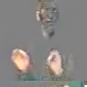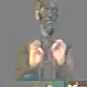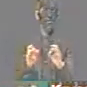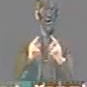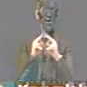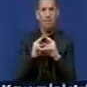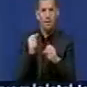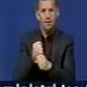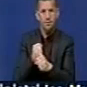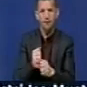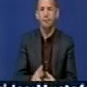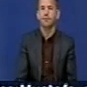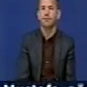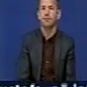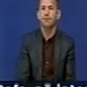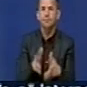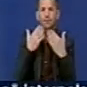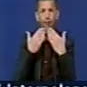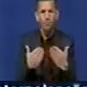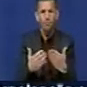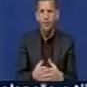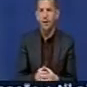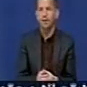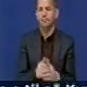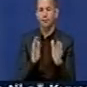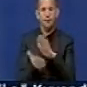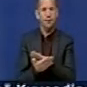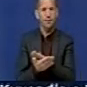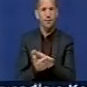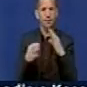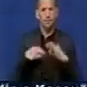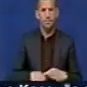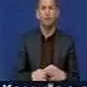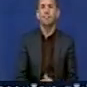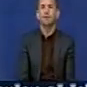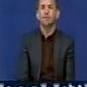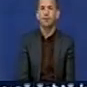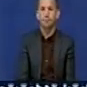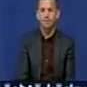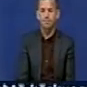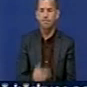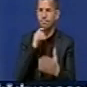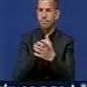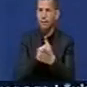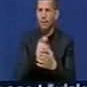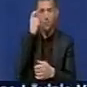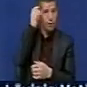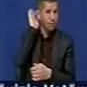Arben Gosi. Faleminderit nën kryetar, përshëndetje për kryeministrin me që është vetë